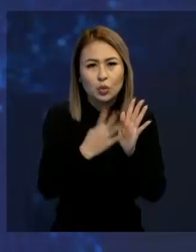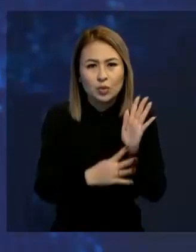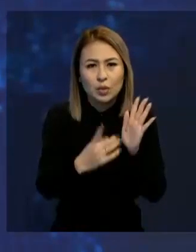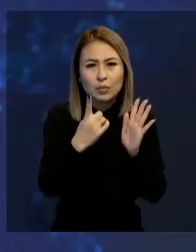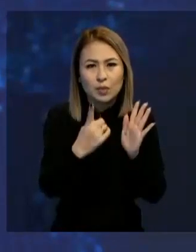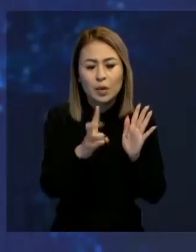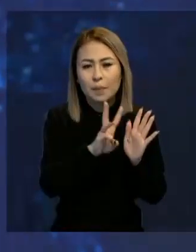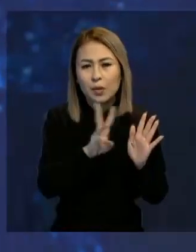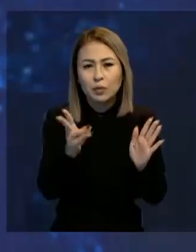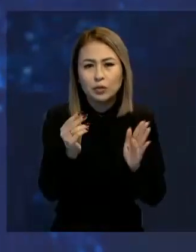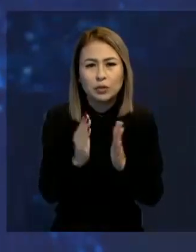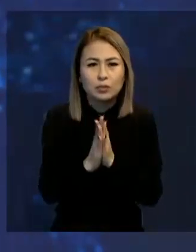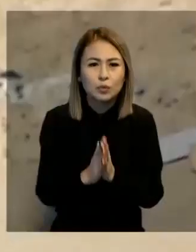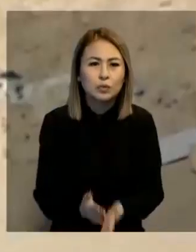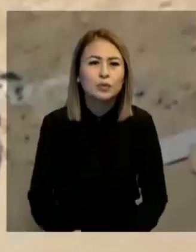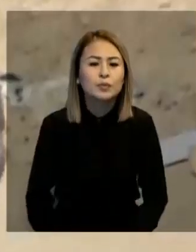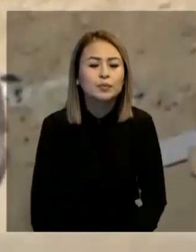миллион теңге сұрап отыр.